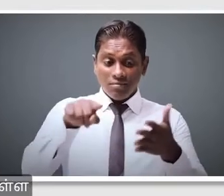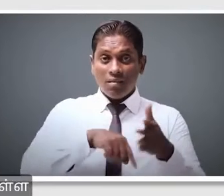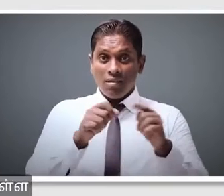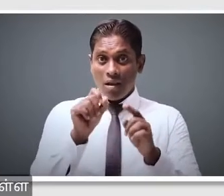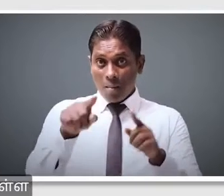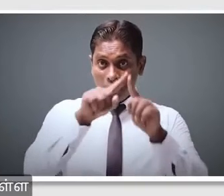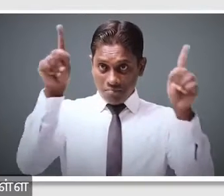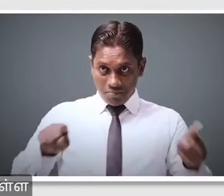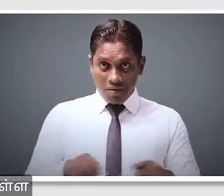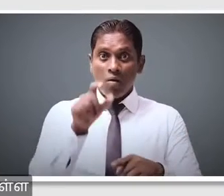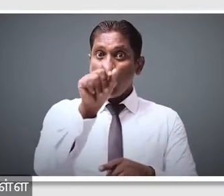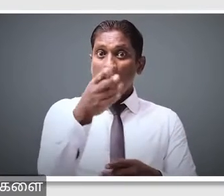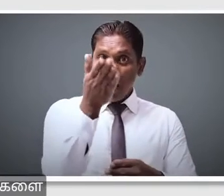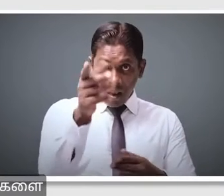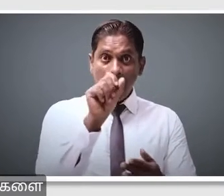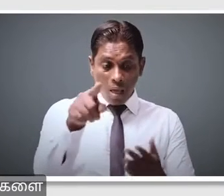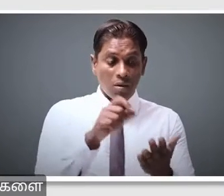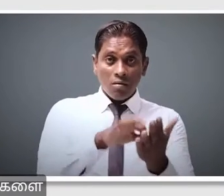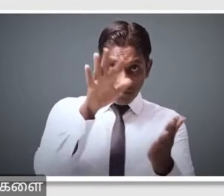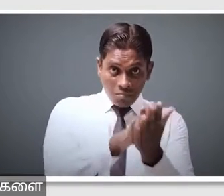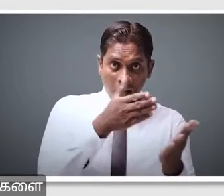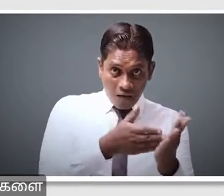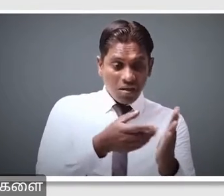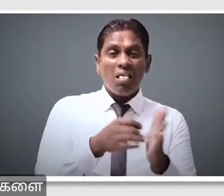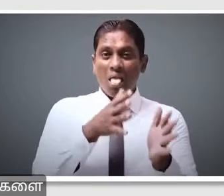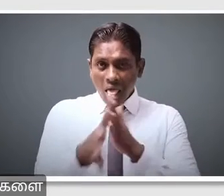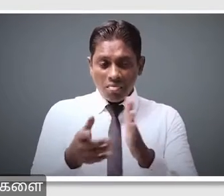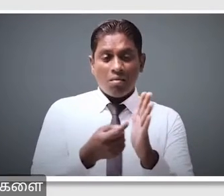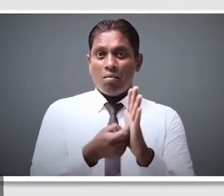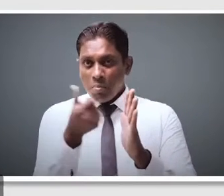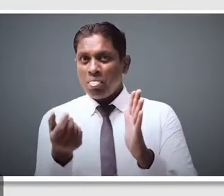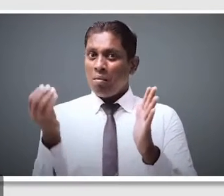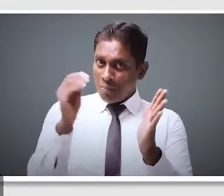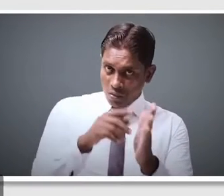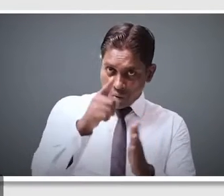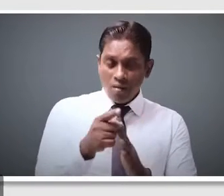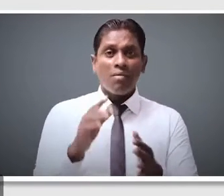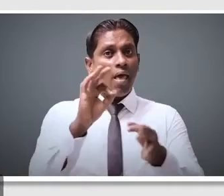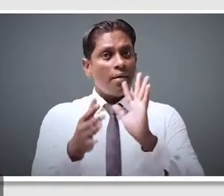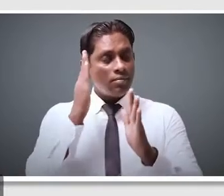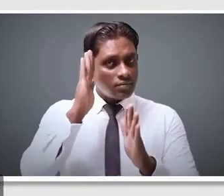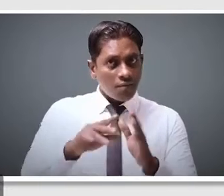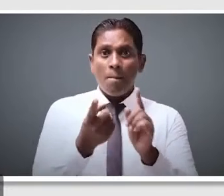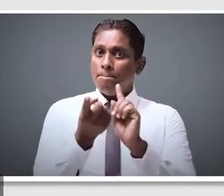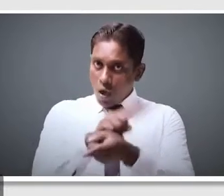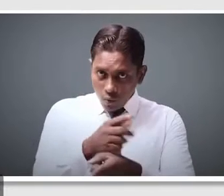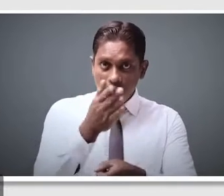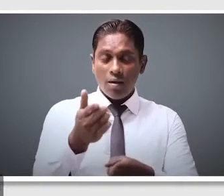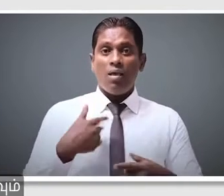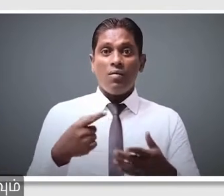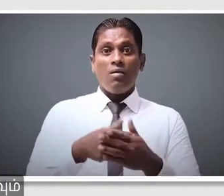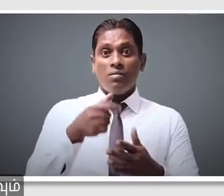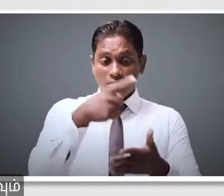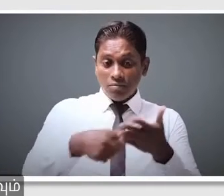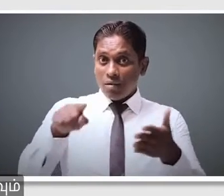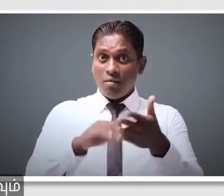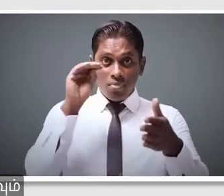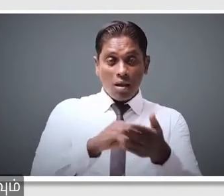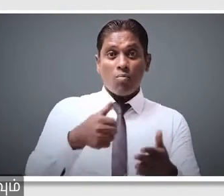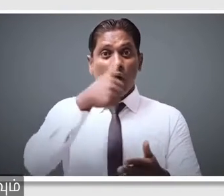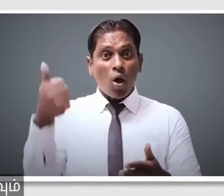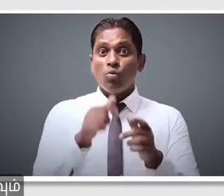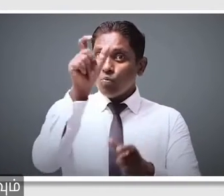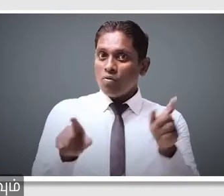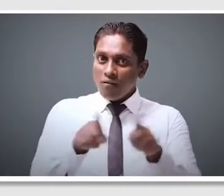வாக்காளர் பட்டியலில் குறிப்பிடப்பட்டுள்ள உங்கள் பெயரில் தேவையான திருத்தங்களை செய்யவும் வழக்கமான முகவரியை மாற்றவும் புதிய